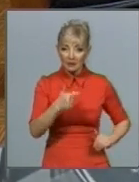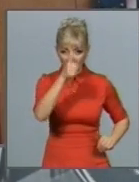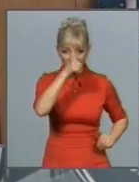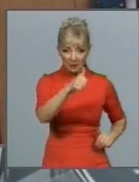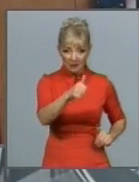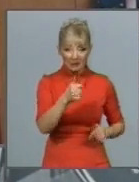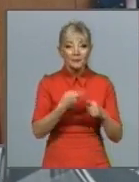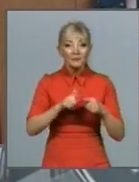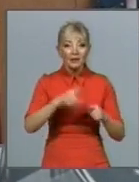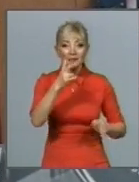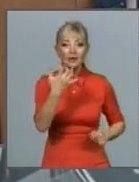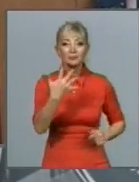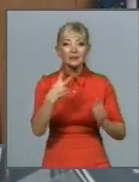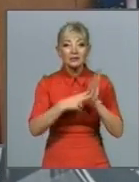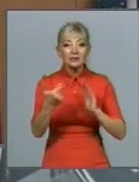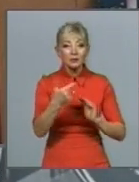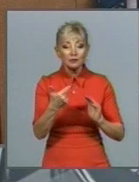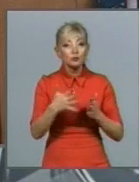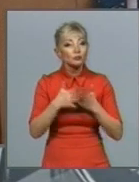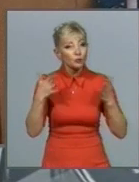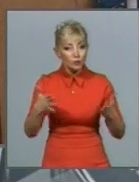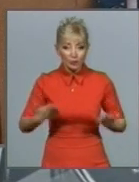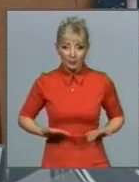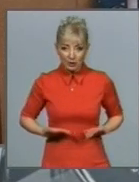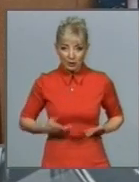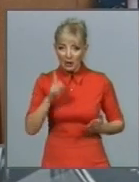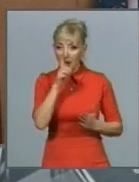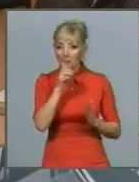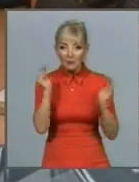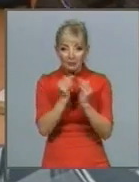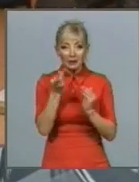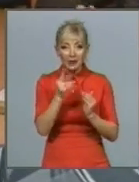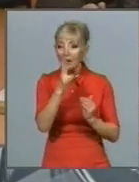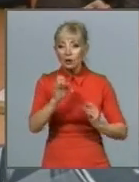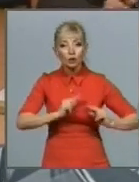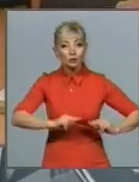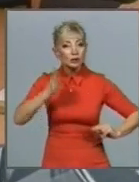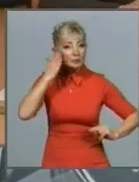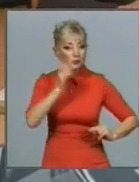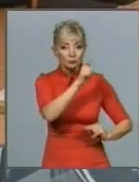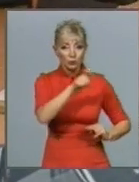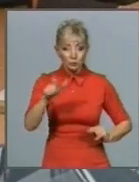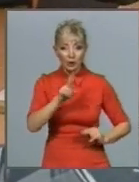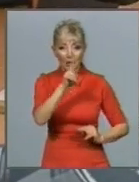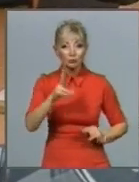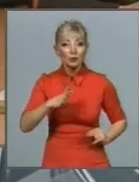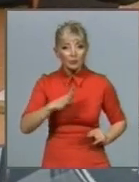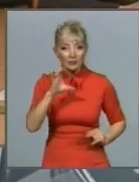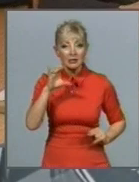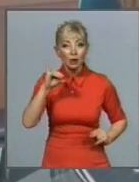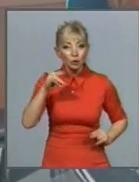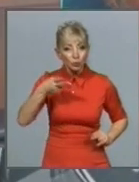місяць. Це на 57 гривень більше прожиткового мінімуму для непрацездатних осіб, що діє від липня цього року.